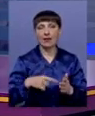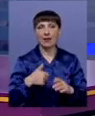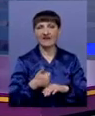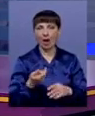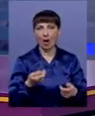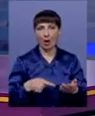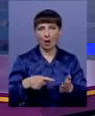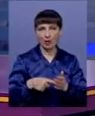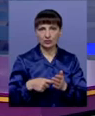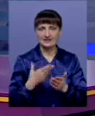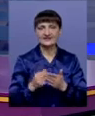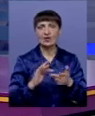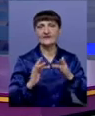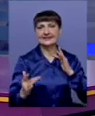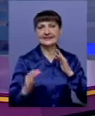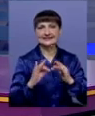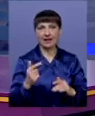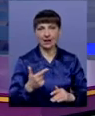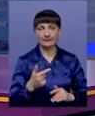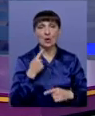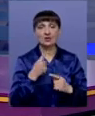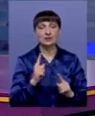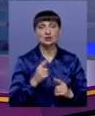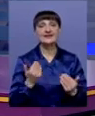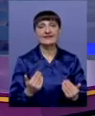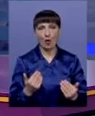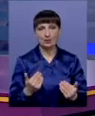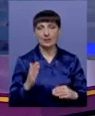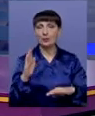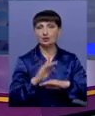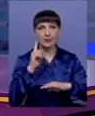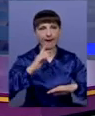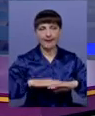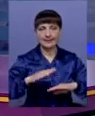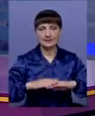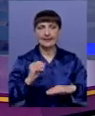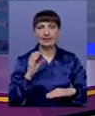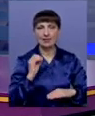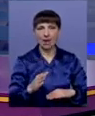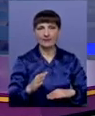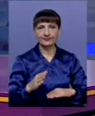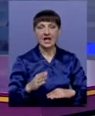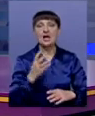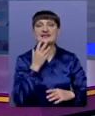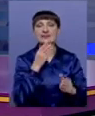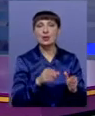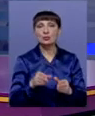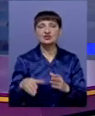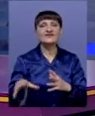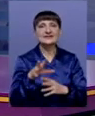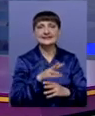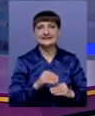Асет Мукажанов на своей странице в Инстаграм. Он написал, что сегодня по поручению акима Бакыджана Сагентаева к теплу подключили